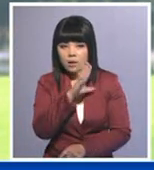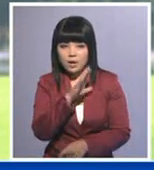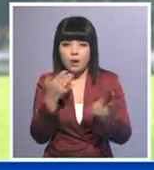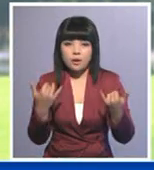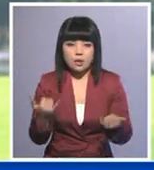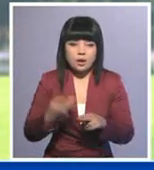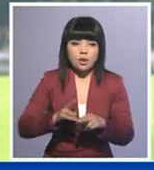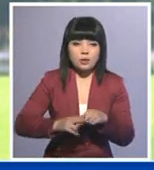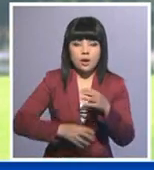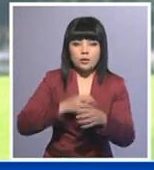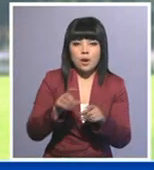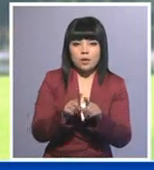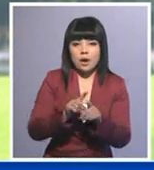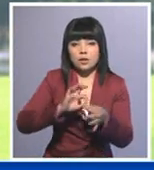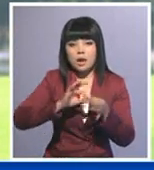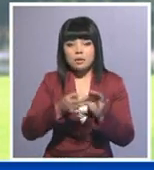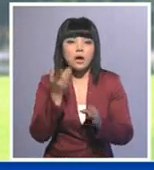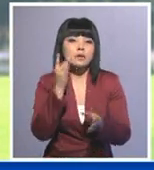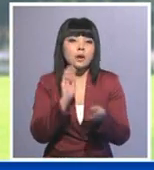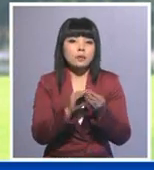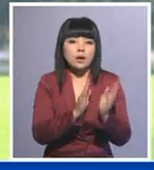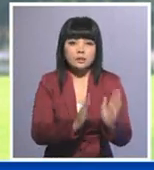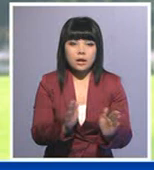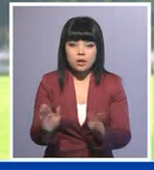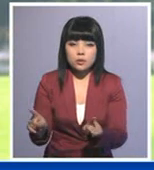алмағайып жағдайда, экономикадағы тұрақсыздық жағдайда,